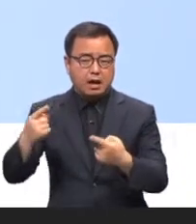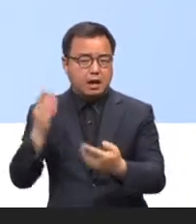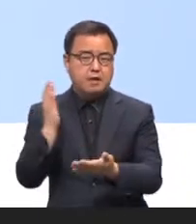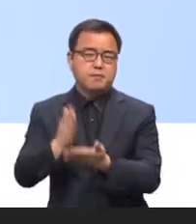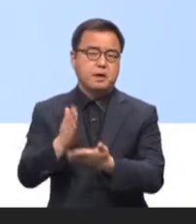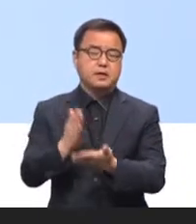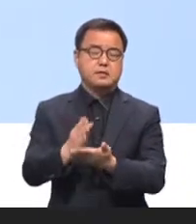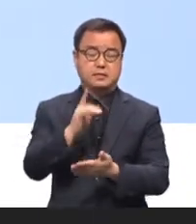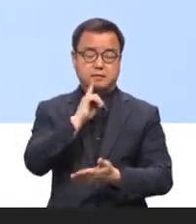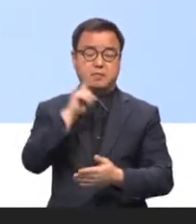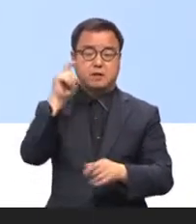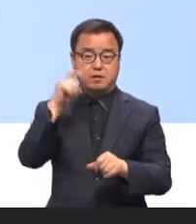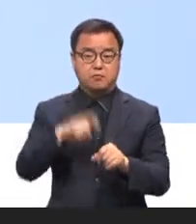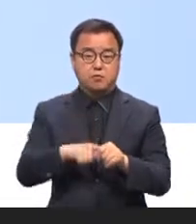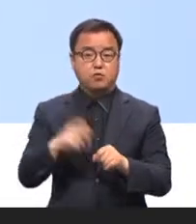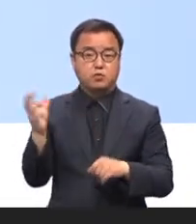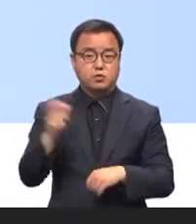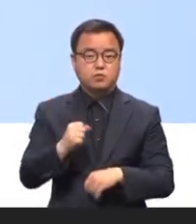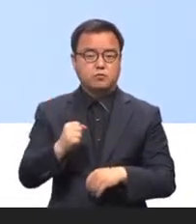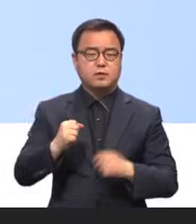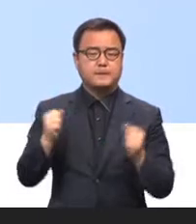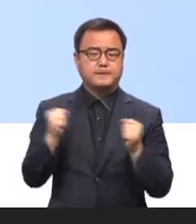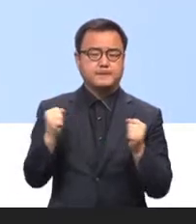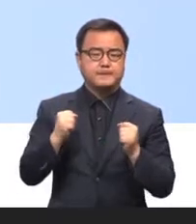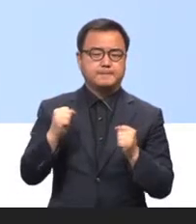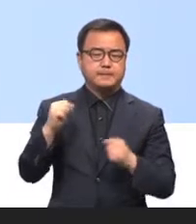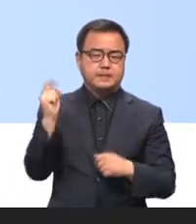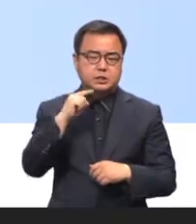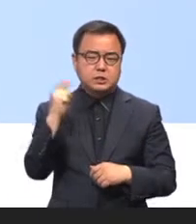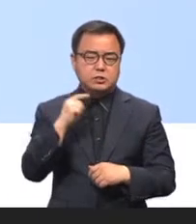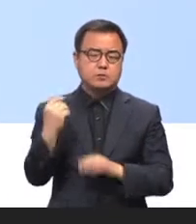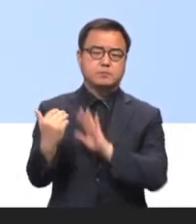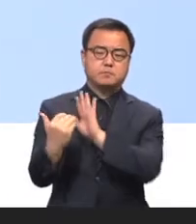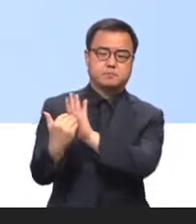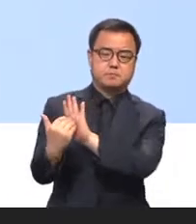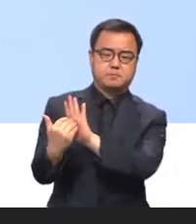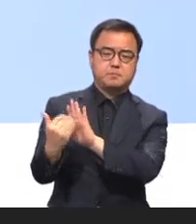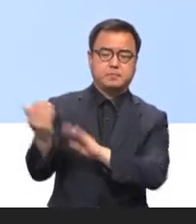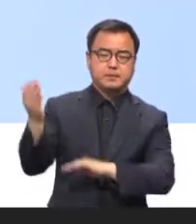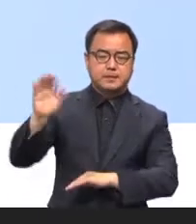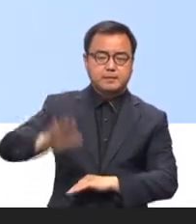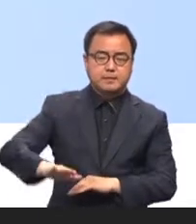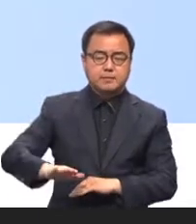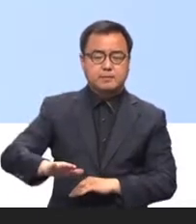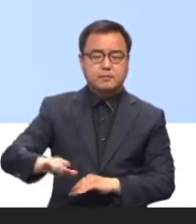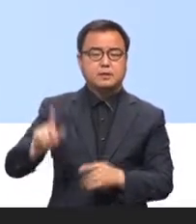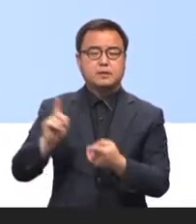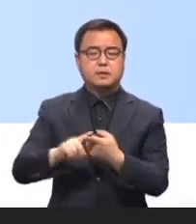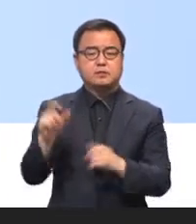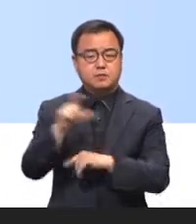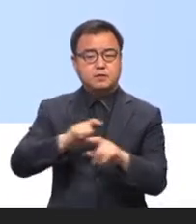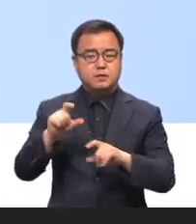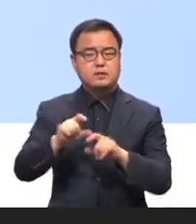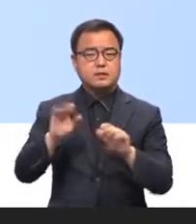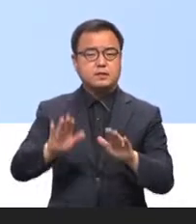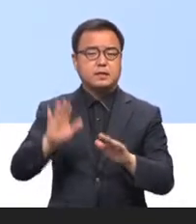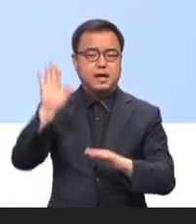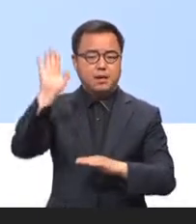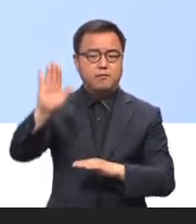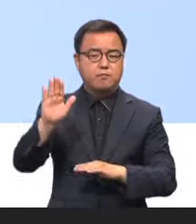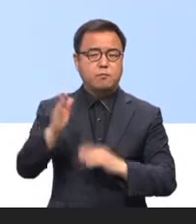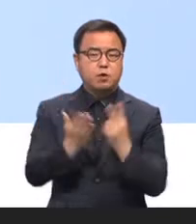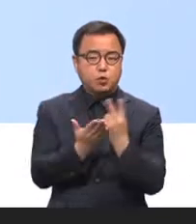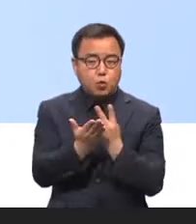이런 의도에서 그 냉정한 대응을 좀 해왔던 부분이 있는데 예 이런 부분에 대해서 좀더 독도가 역사적 지리적